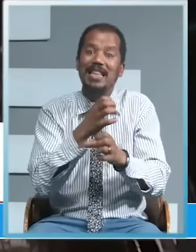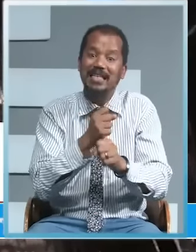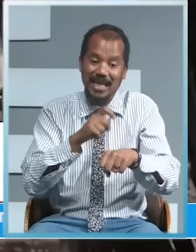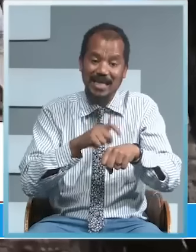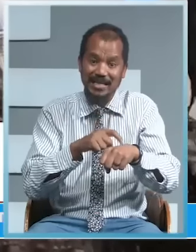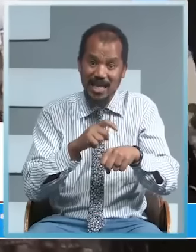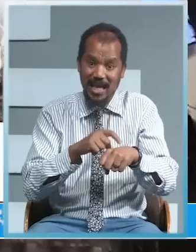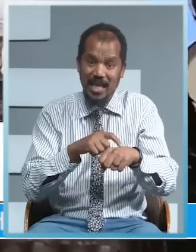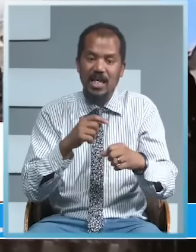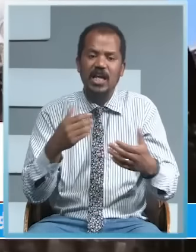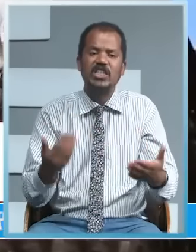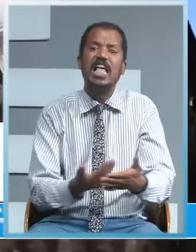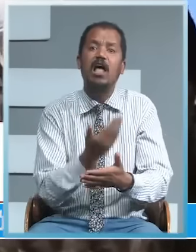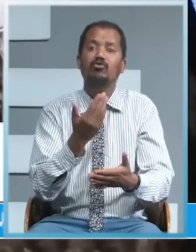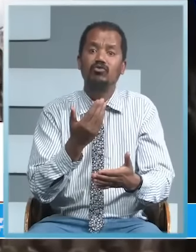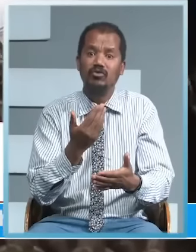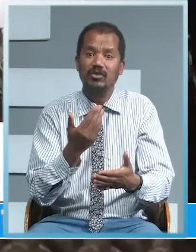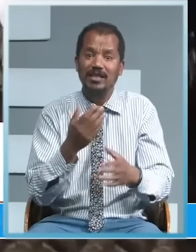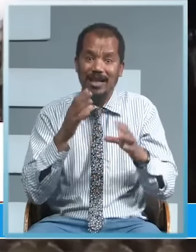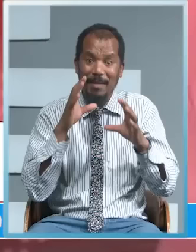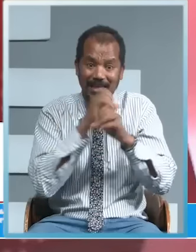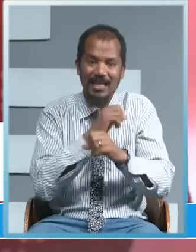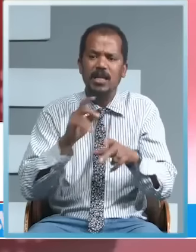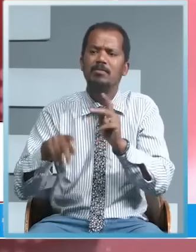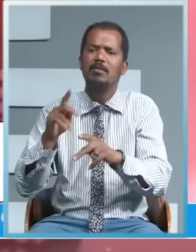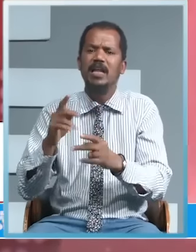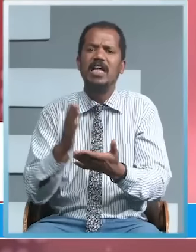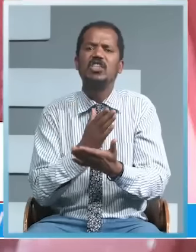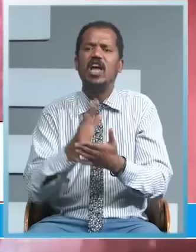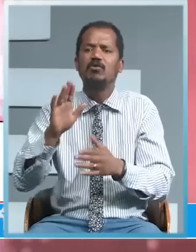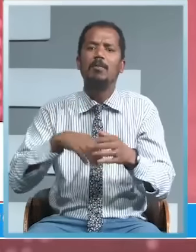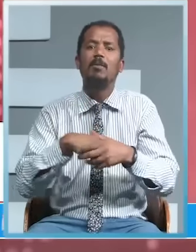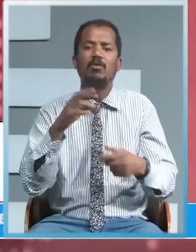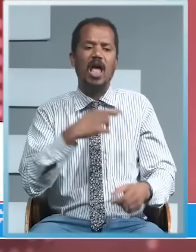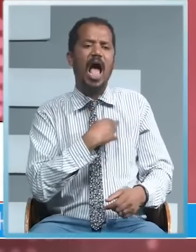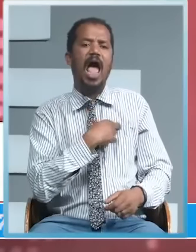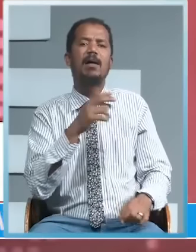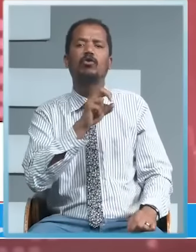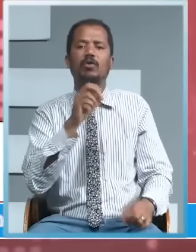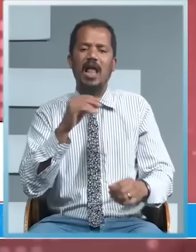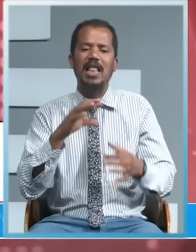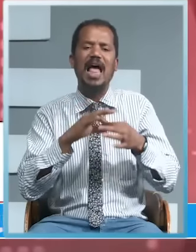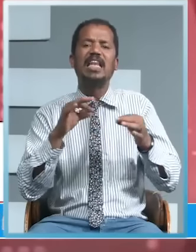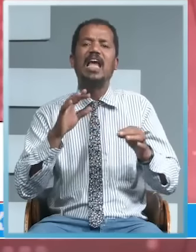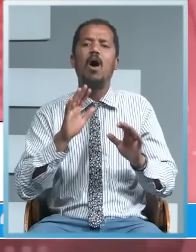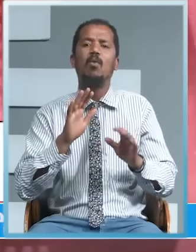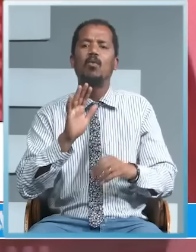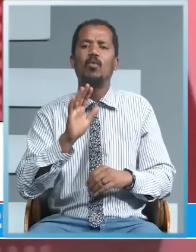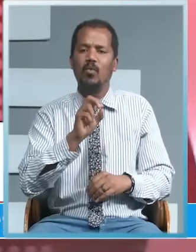የጊዜ ሰሌዳ እድሳቱን ለማጠናቀቅ ምእመናን የድርሻቸውን በመወጣት ሃይማኖታዊና ታሪካዊ